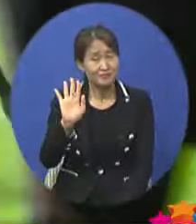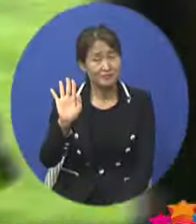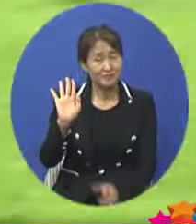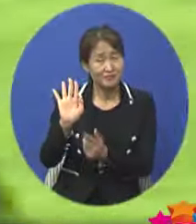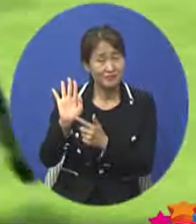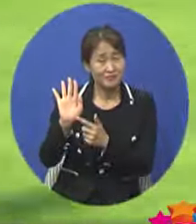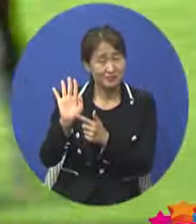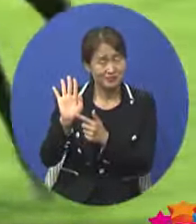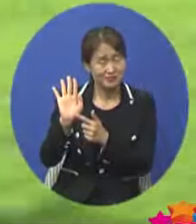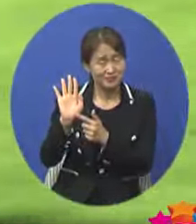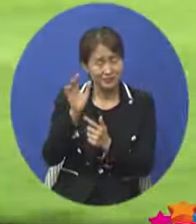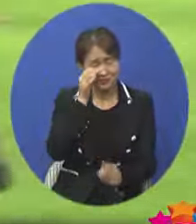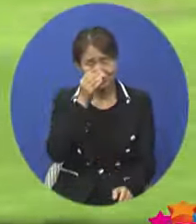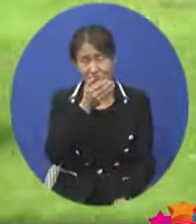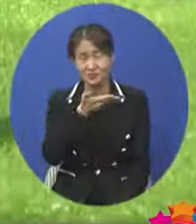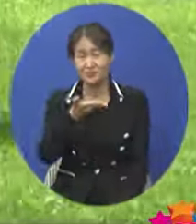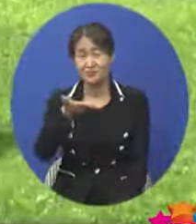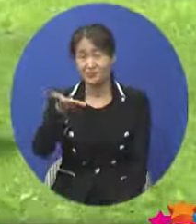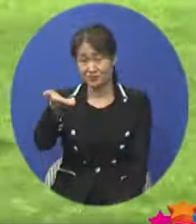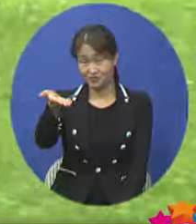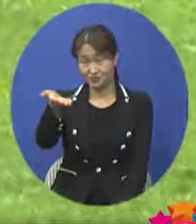손짓을 해요.